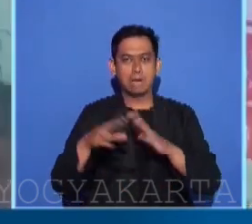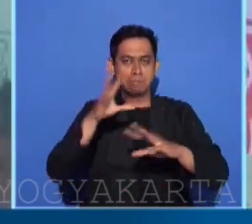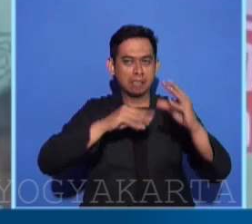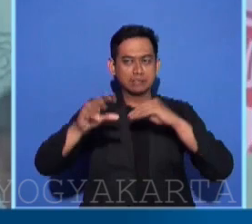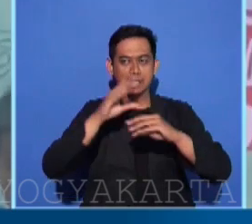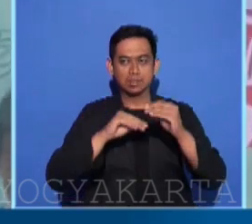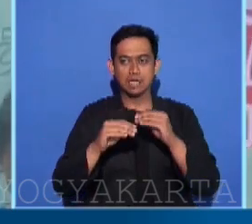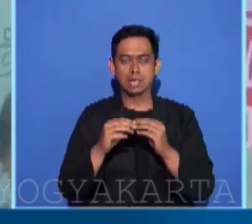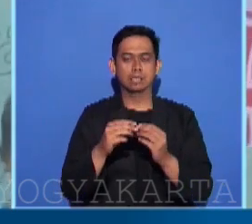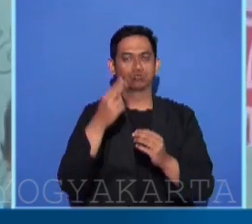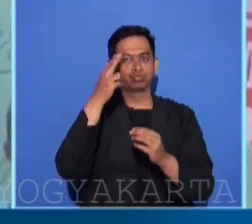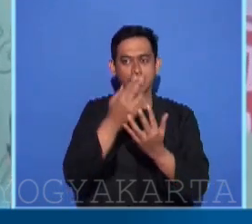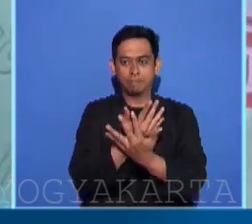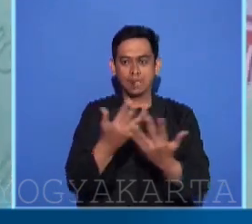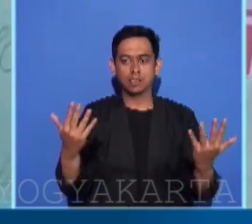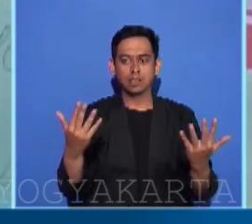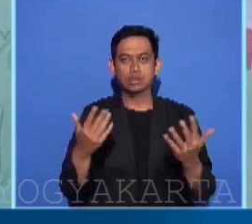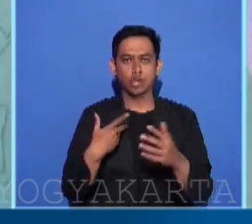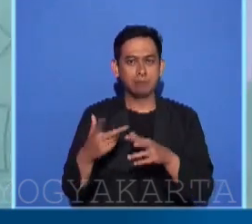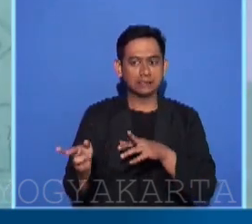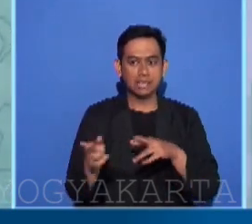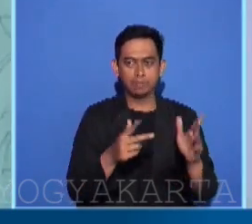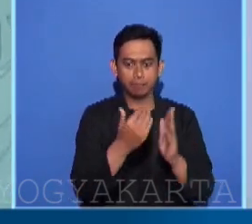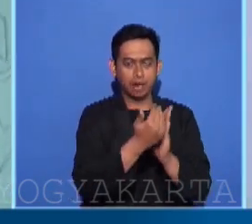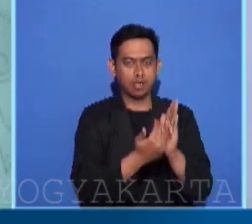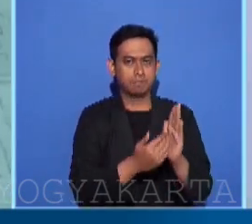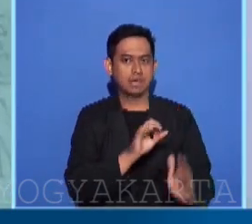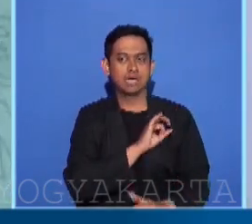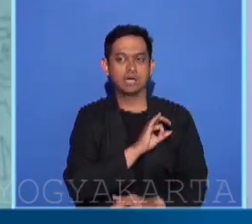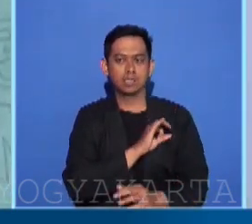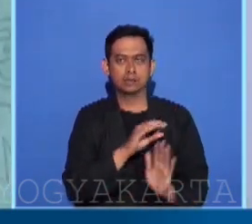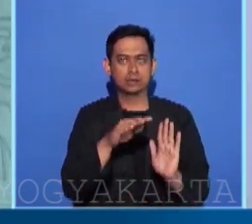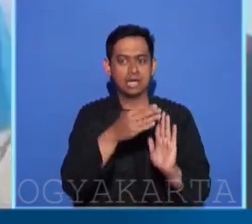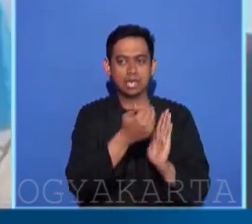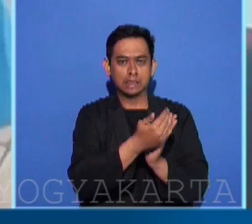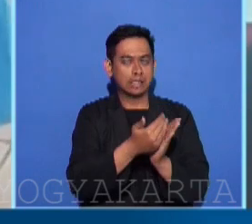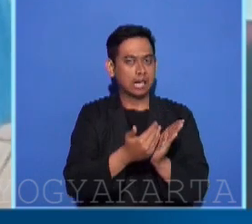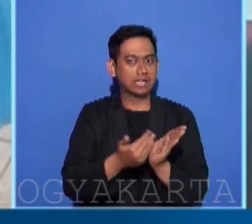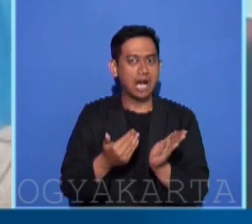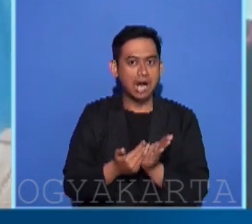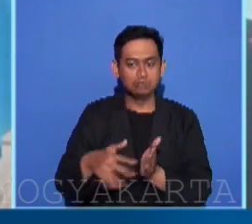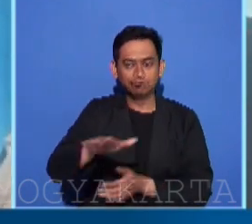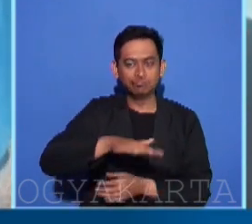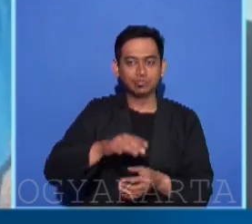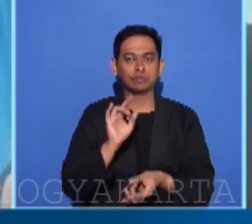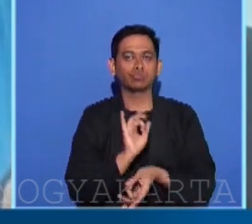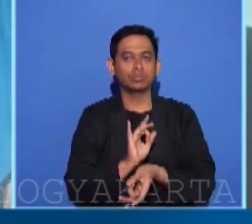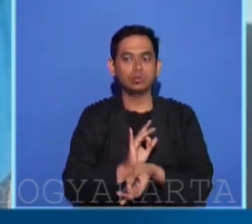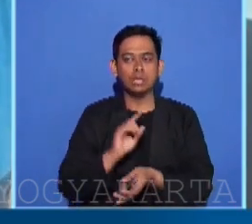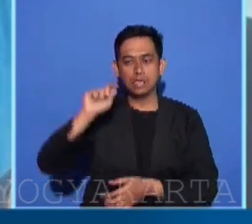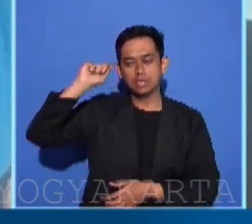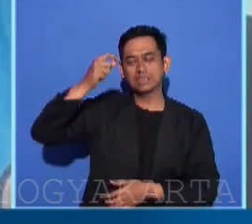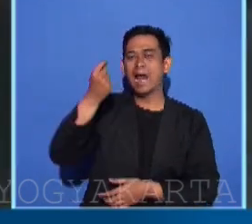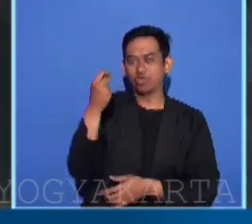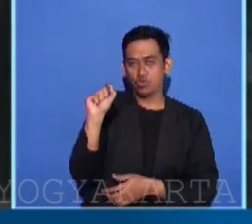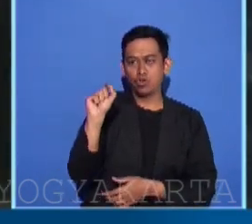publik terkait rancangan peraturan Presiden Raperpres tentang tata kelola kawasan Borobudur di kantor Kecamatan Borobudur.